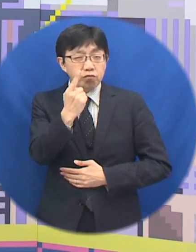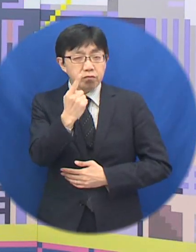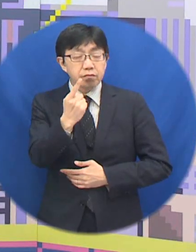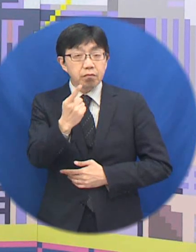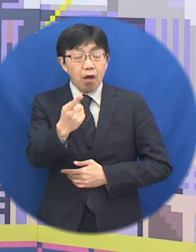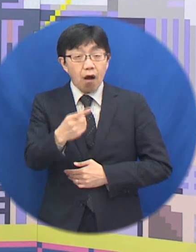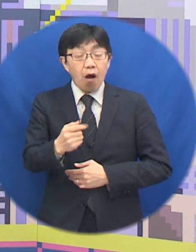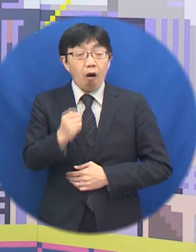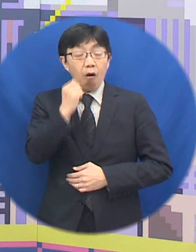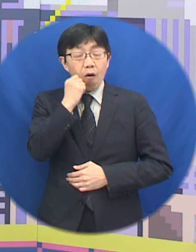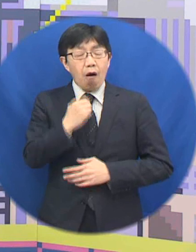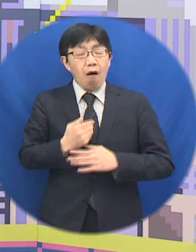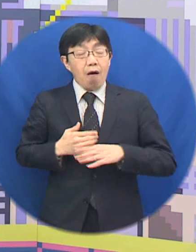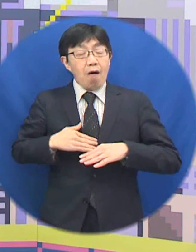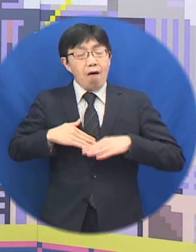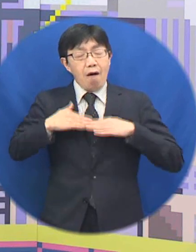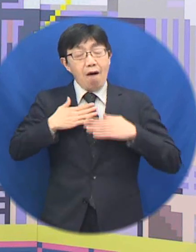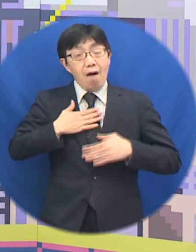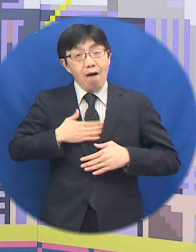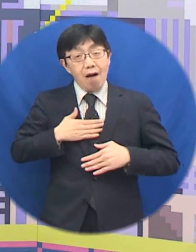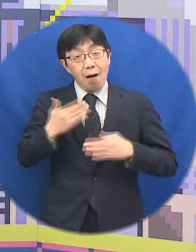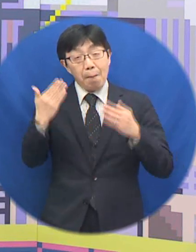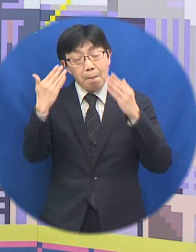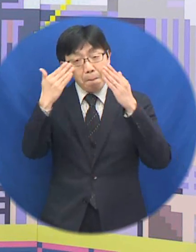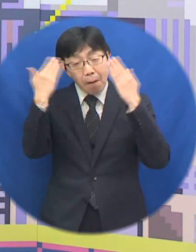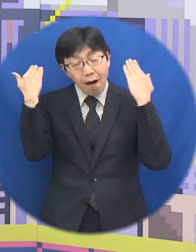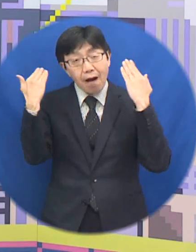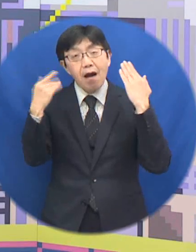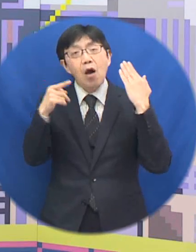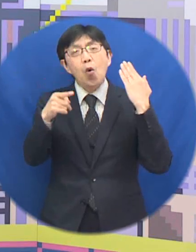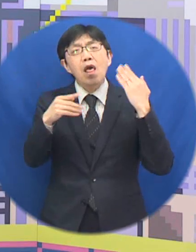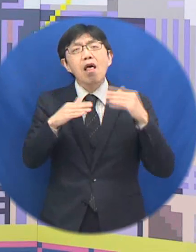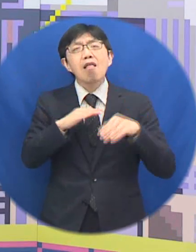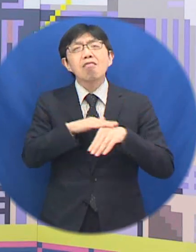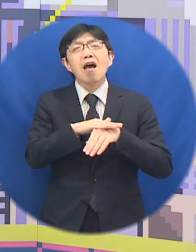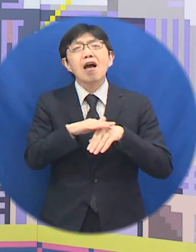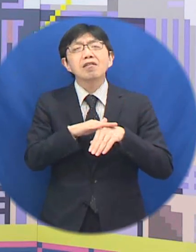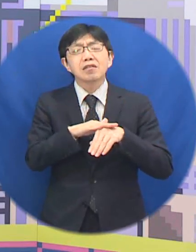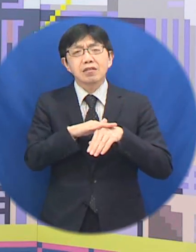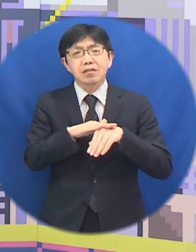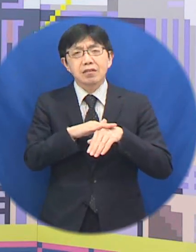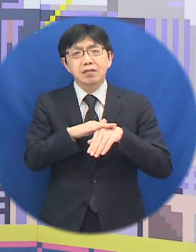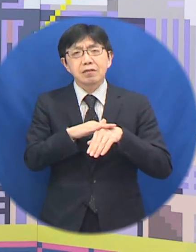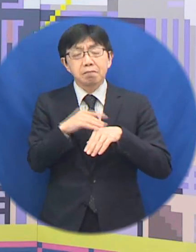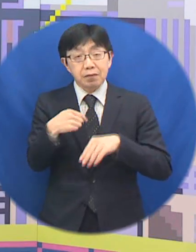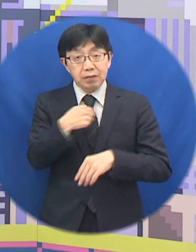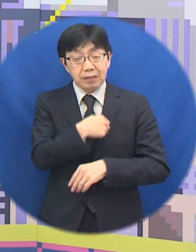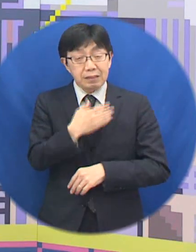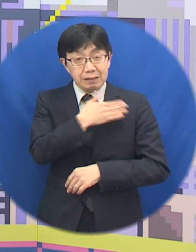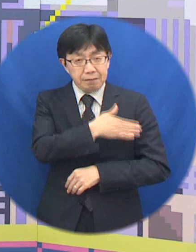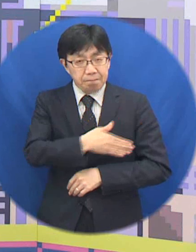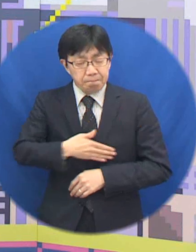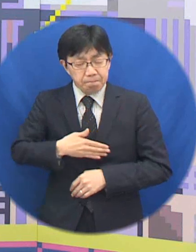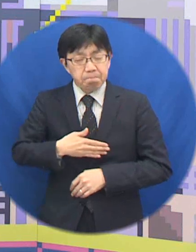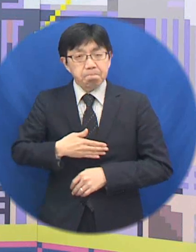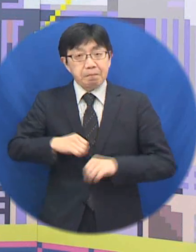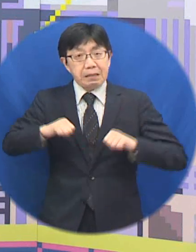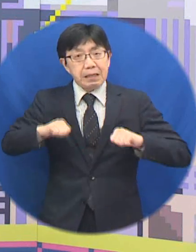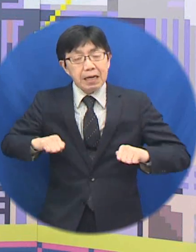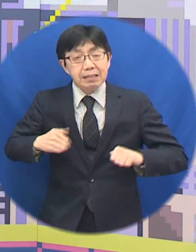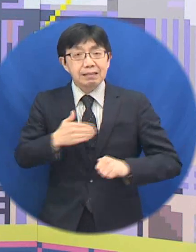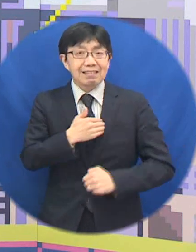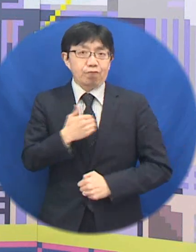非常に重要だというふうに考えています。 はい、 心身の健康を保つという意味では非常に大切だなというふうに感じています